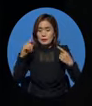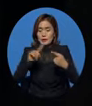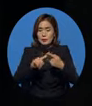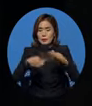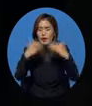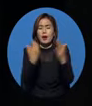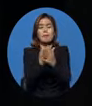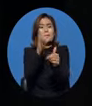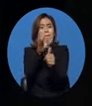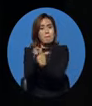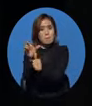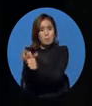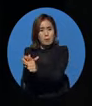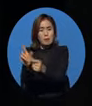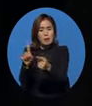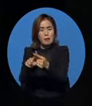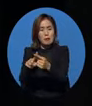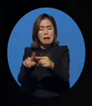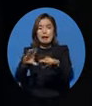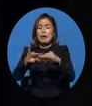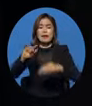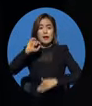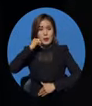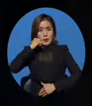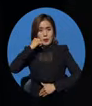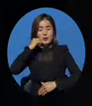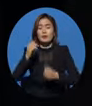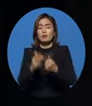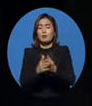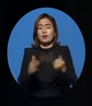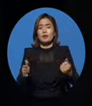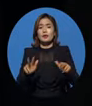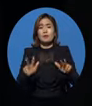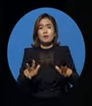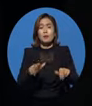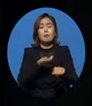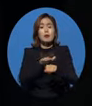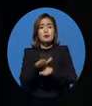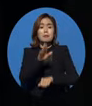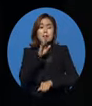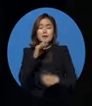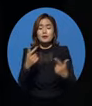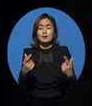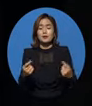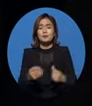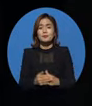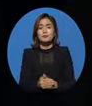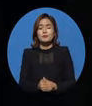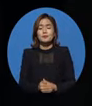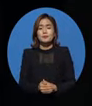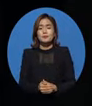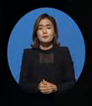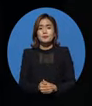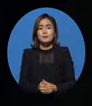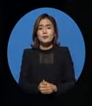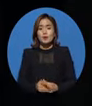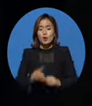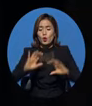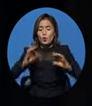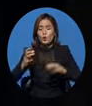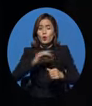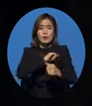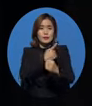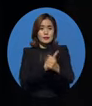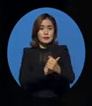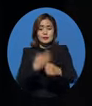맡겨 놓는 그런 방식으로 해결 되지 못했기 때문에 이런 방식의 옳다고 생각합니다 어 이제 국가의 역할이